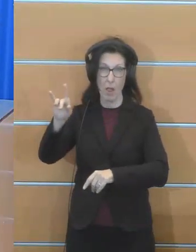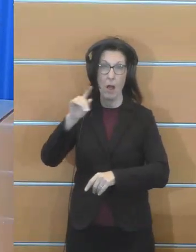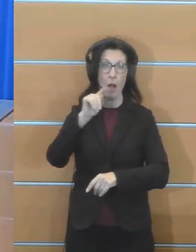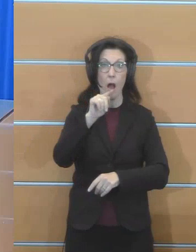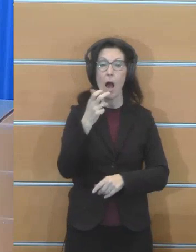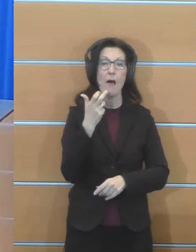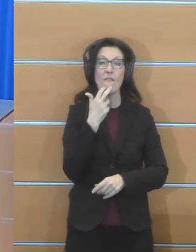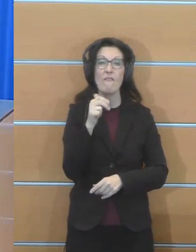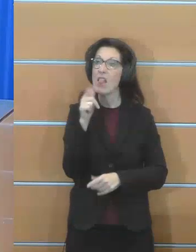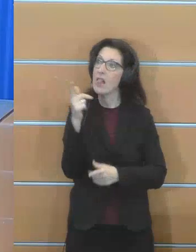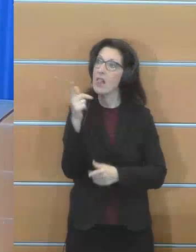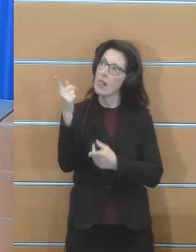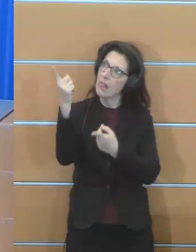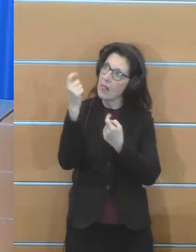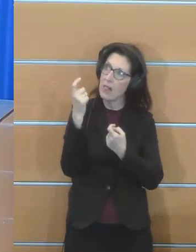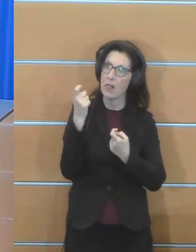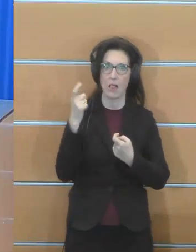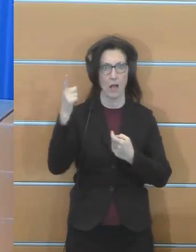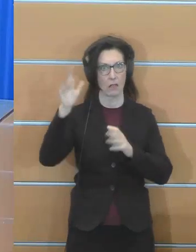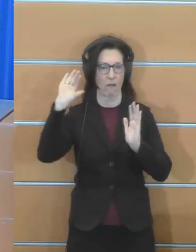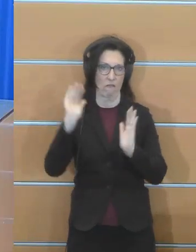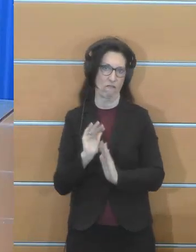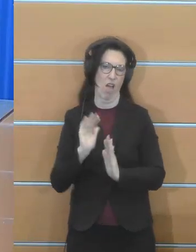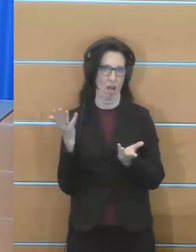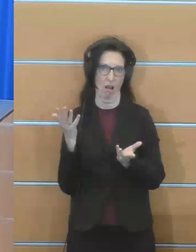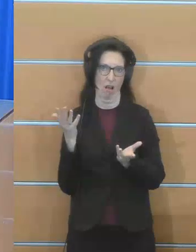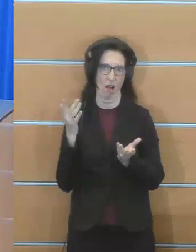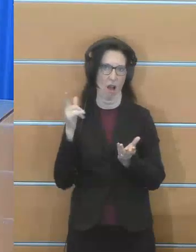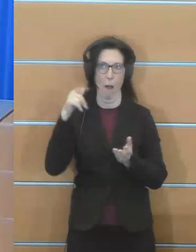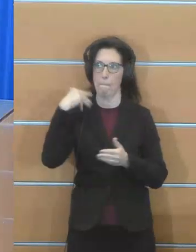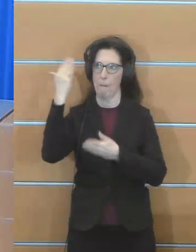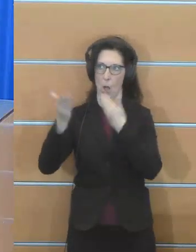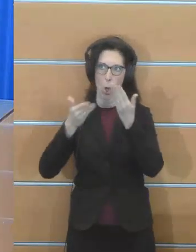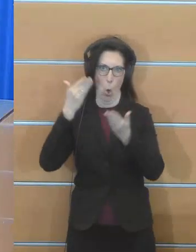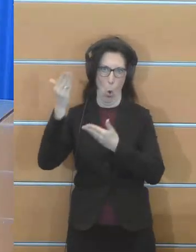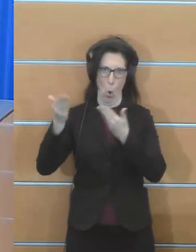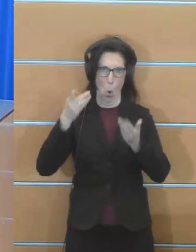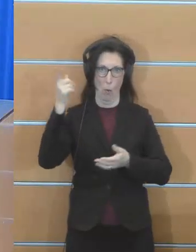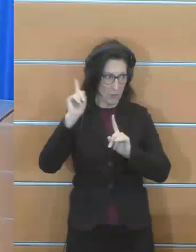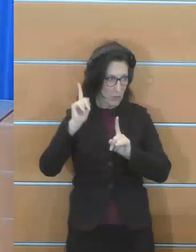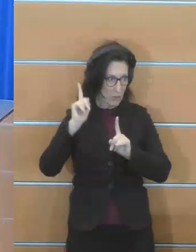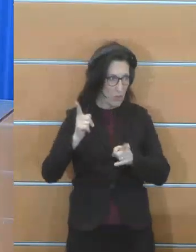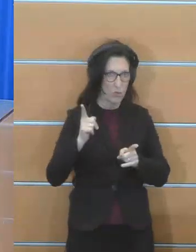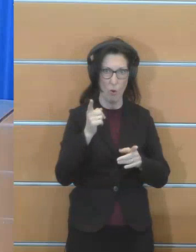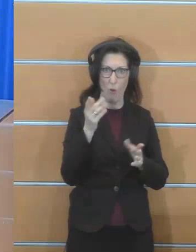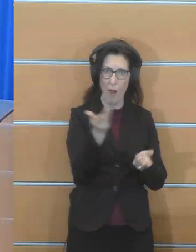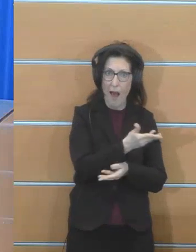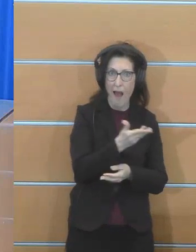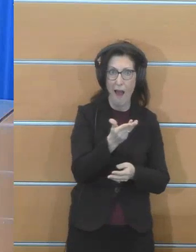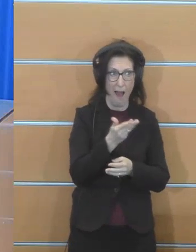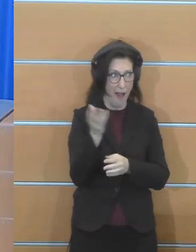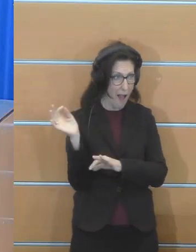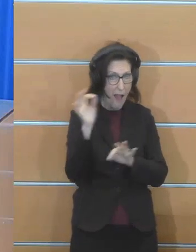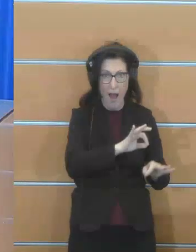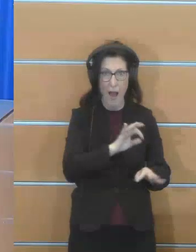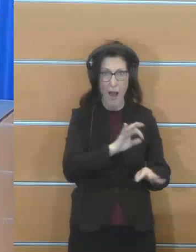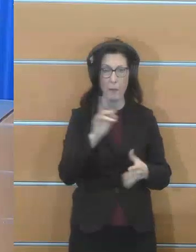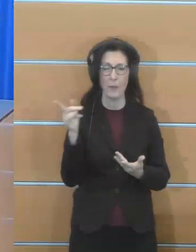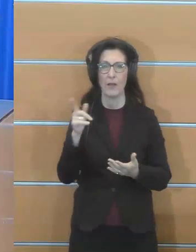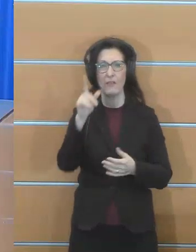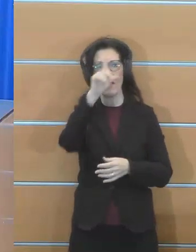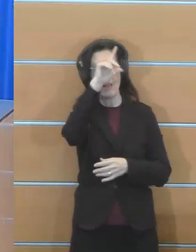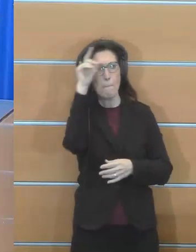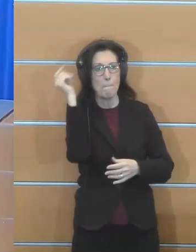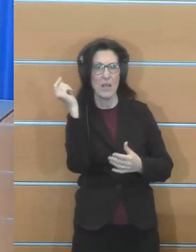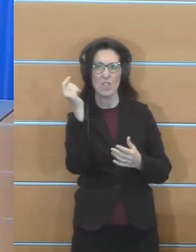kann nicht unser Vertrauen haben wer Menschen ausgrenzt statt ihre Fähigkeiten zu schätzen und zu nutzen